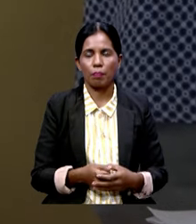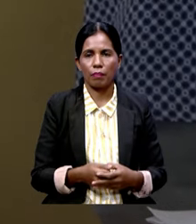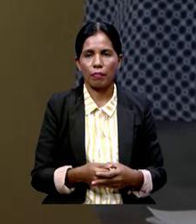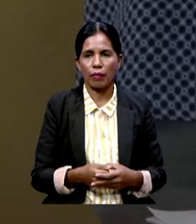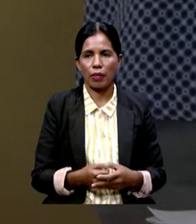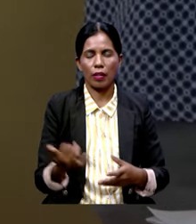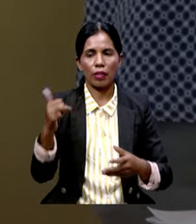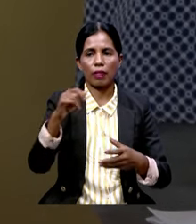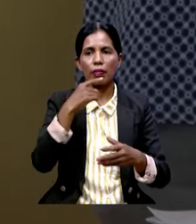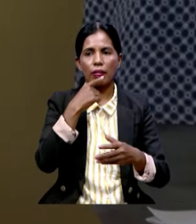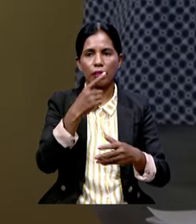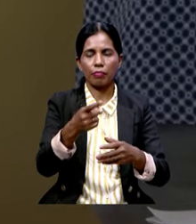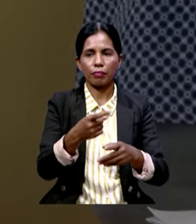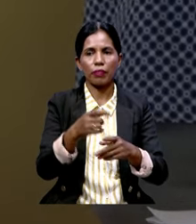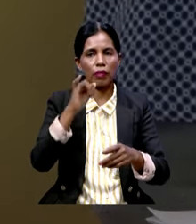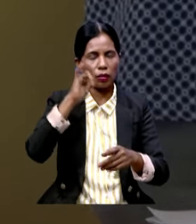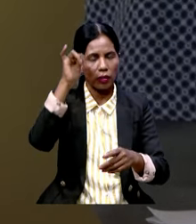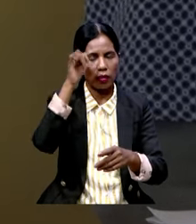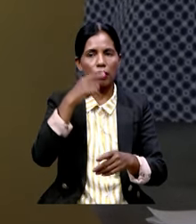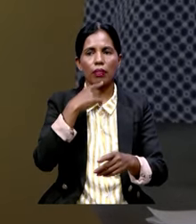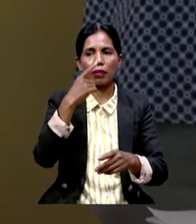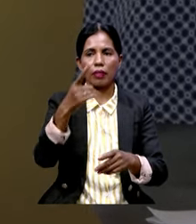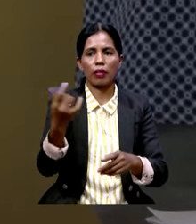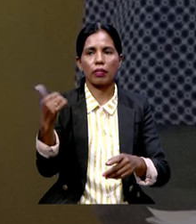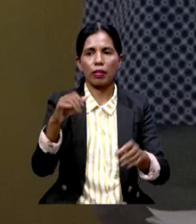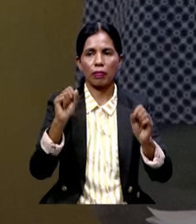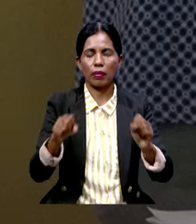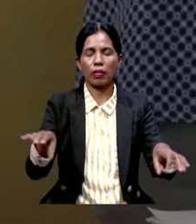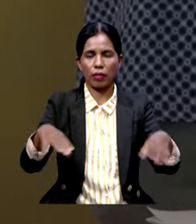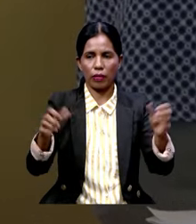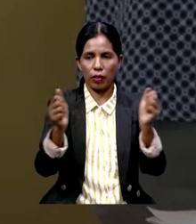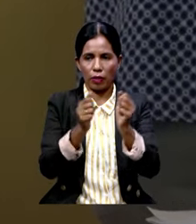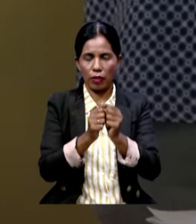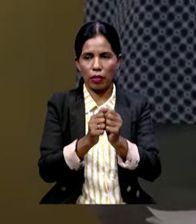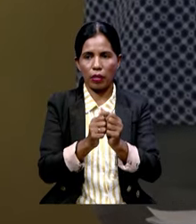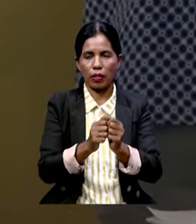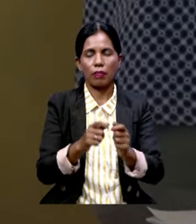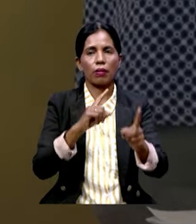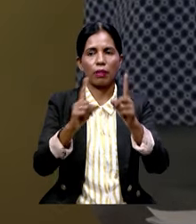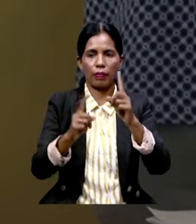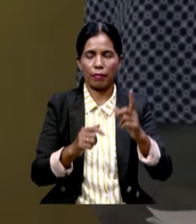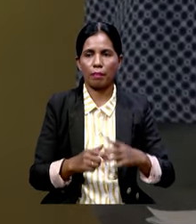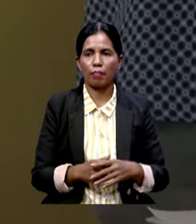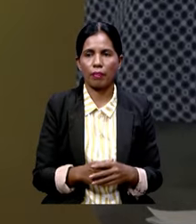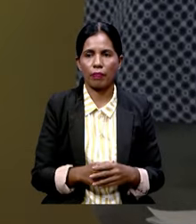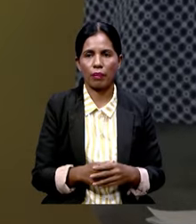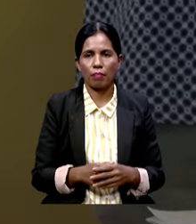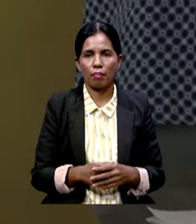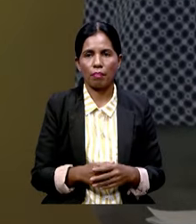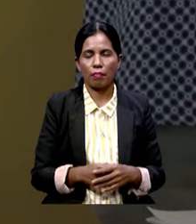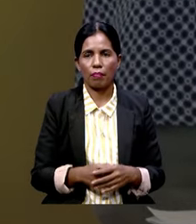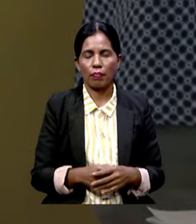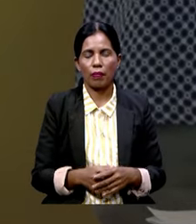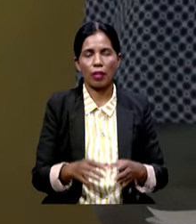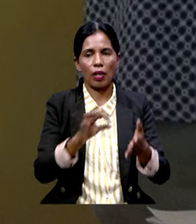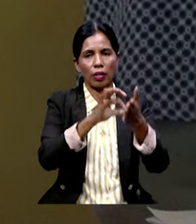Balon sila hursik orienta verbali tatak sila pala servisu fali. Tamarit hursik protes ne. Iya ne, iya lete